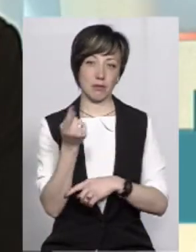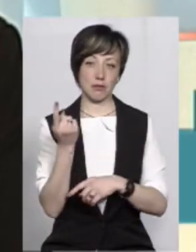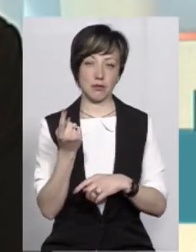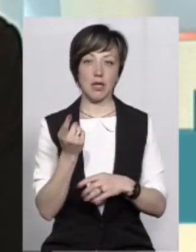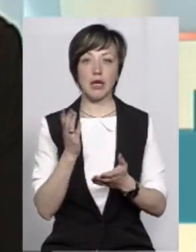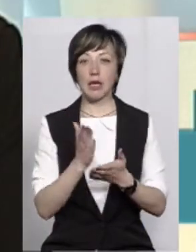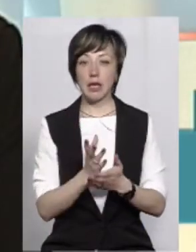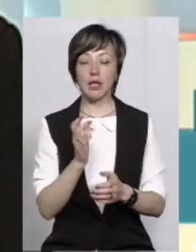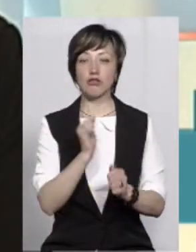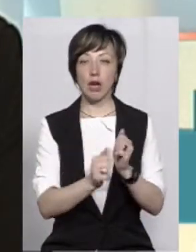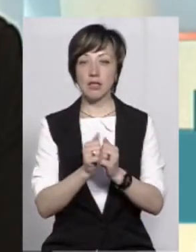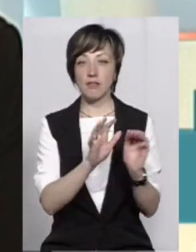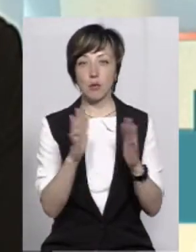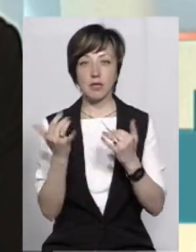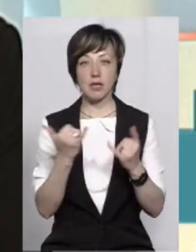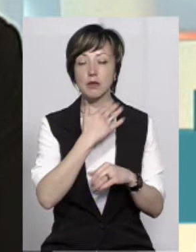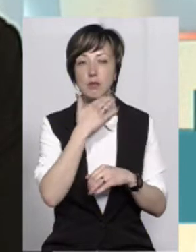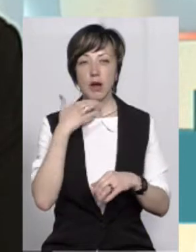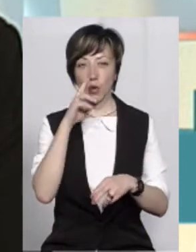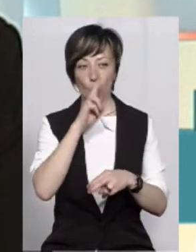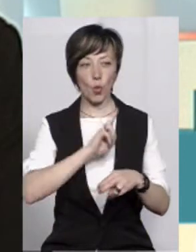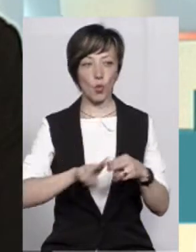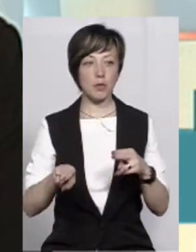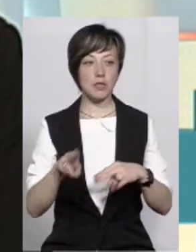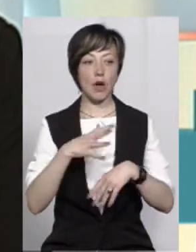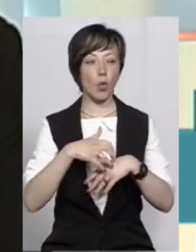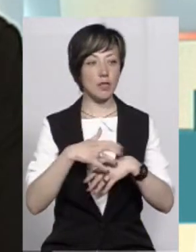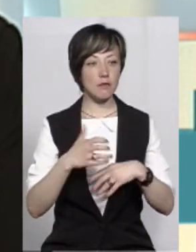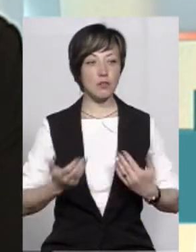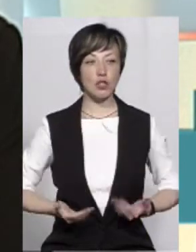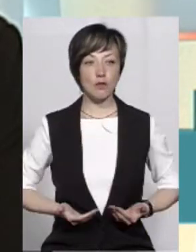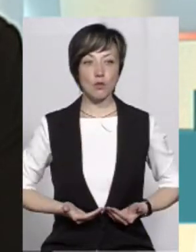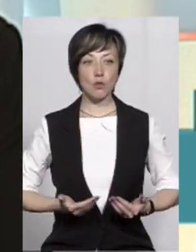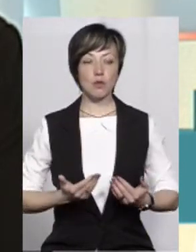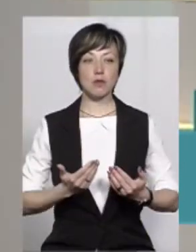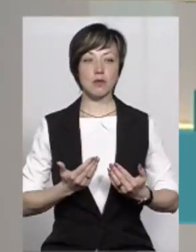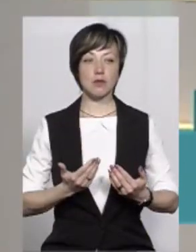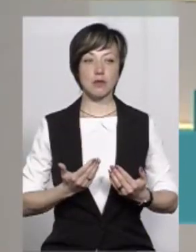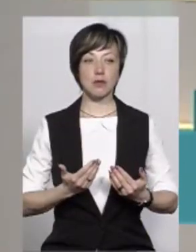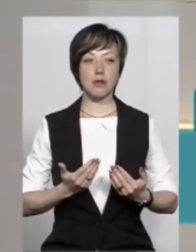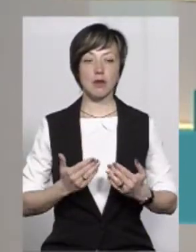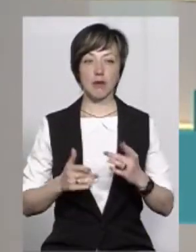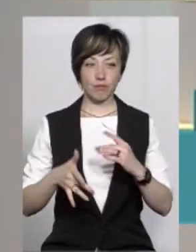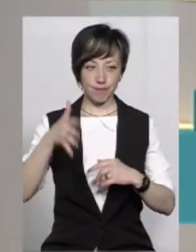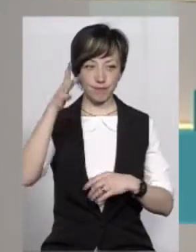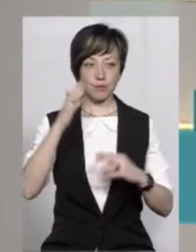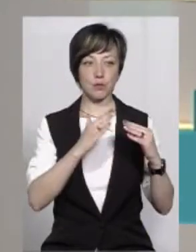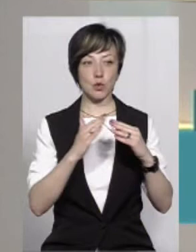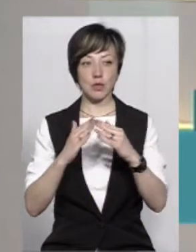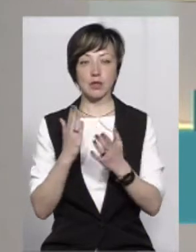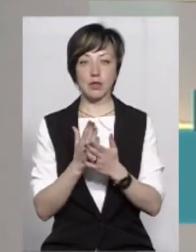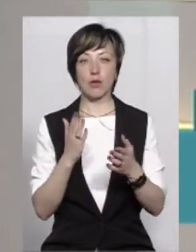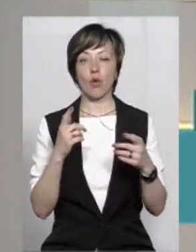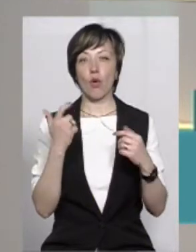і непоодинокі випадки, зараз дуже багато губиться котів, які живуть, будемо говорити, в багатоквартирних будинках, так само